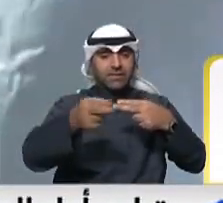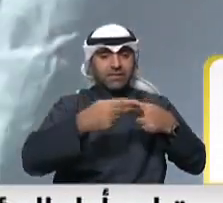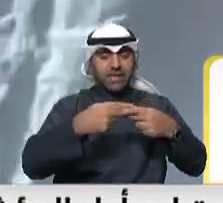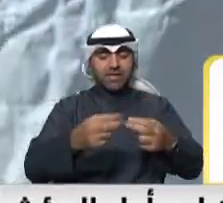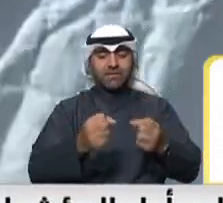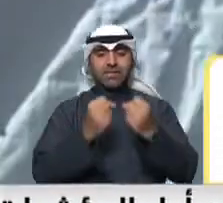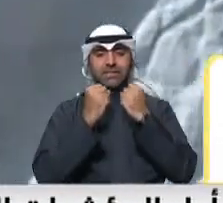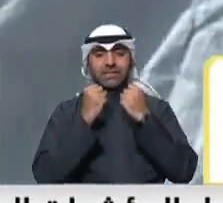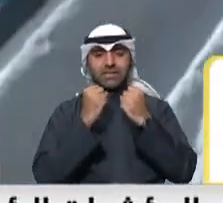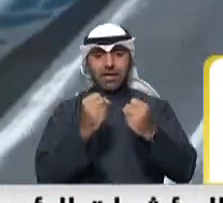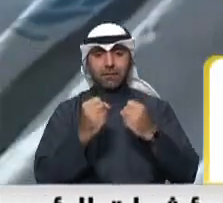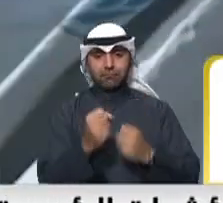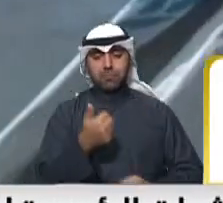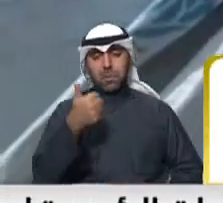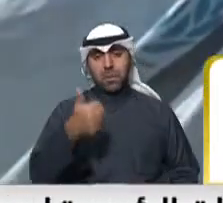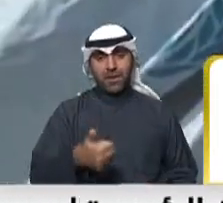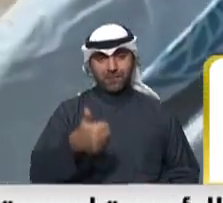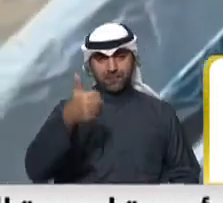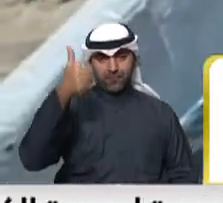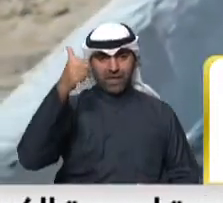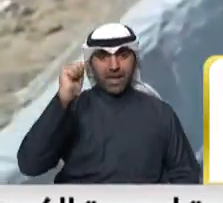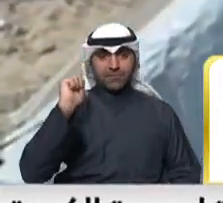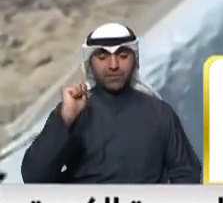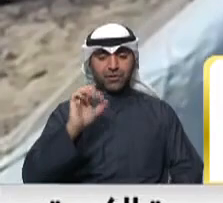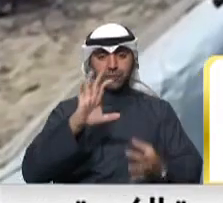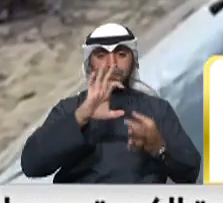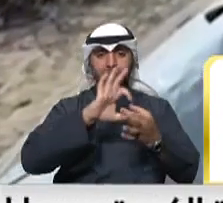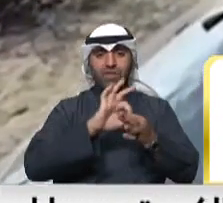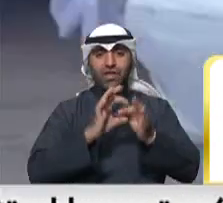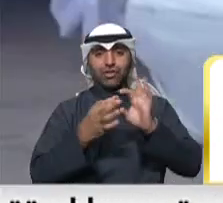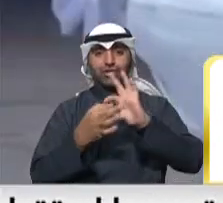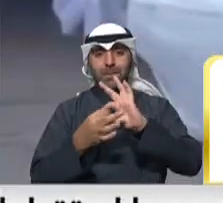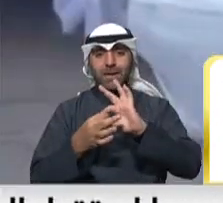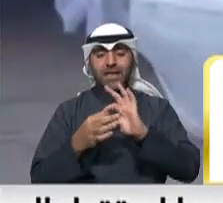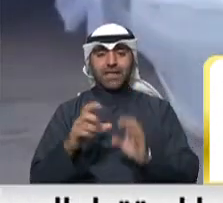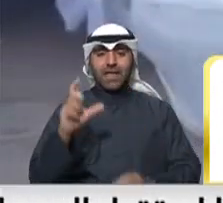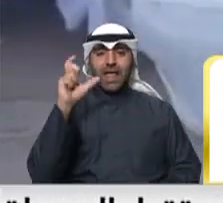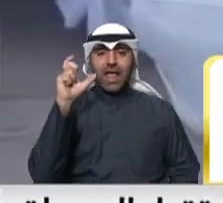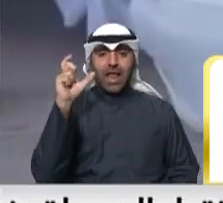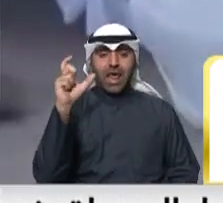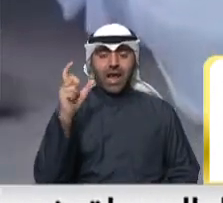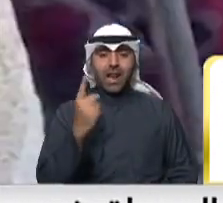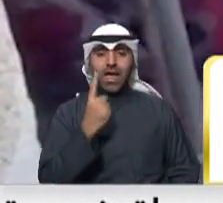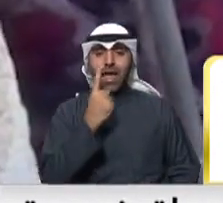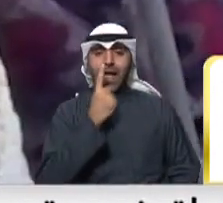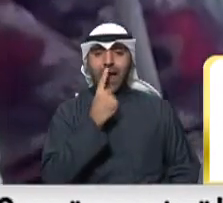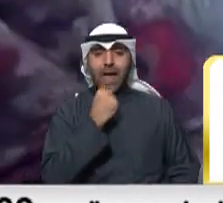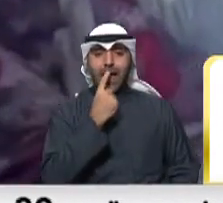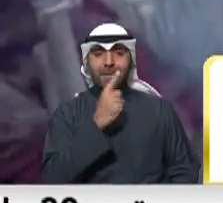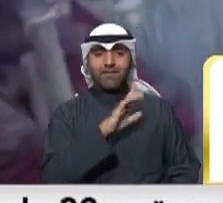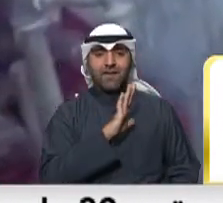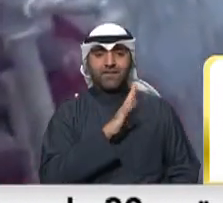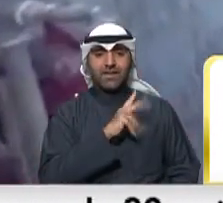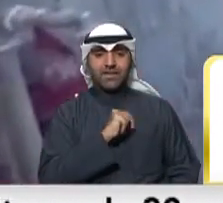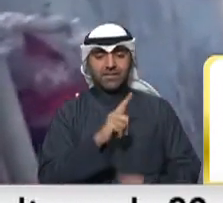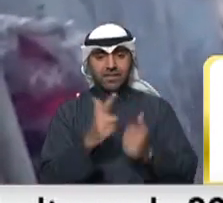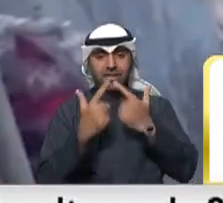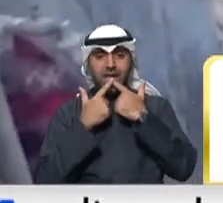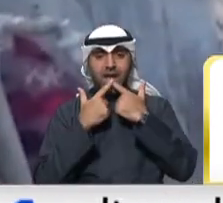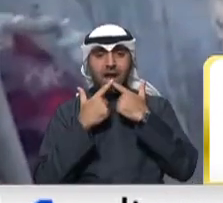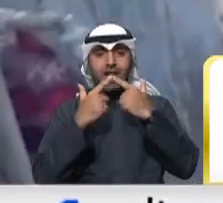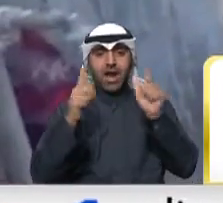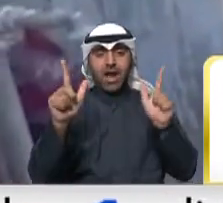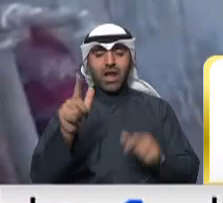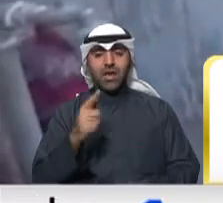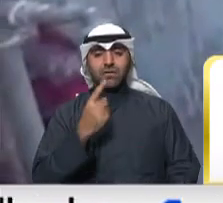الفلسطيني المشترك اشار الى ان مناسبه عيد الام هذا العام تاتي في زمن الاباده الجماعيه المتواصله بحق الشعب